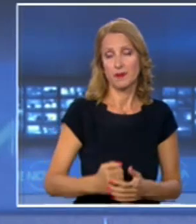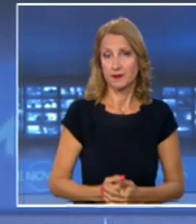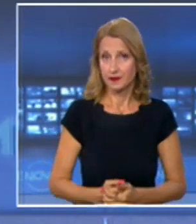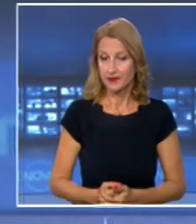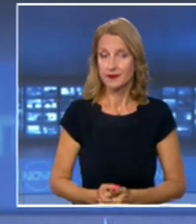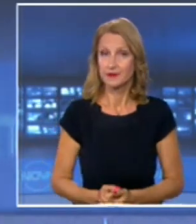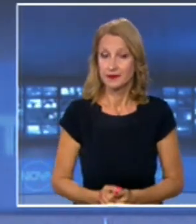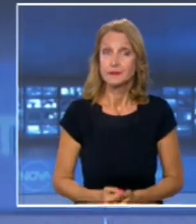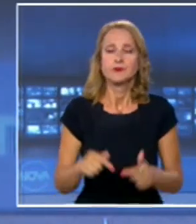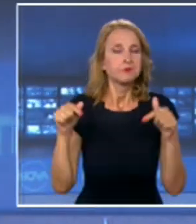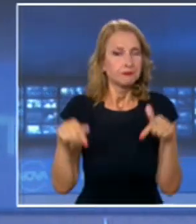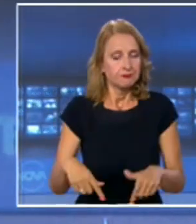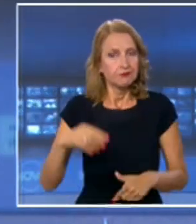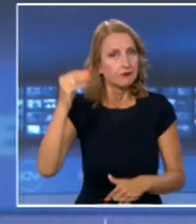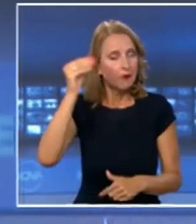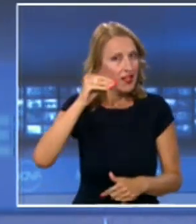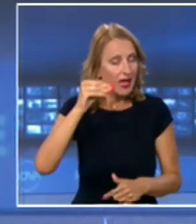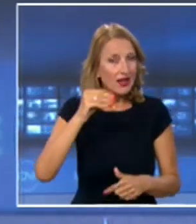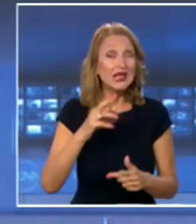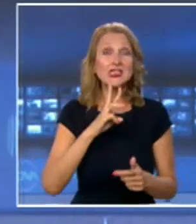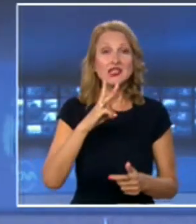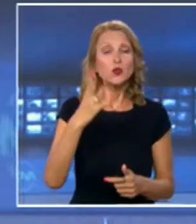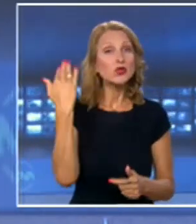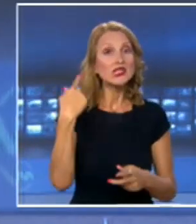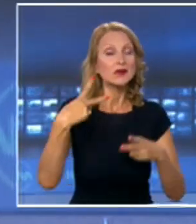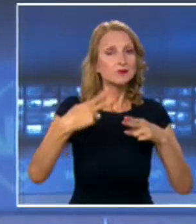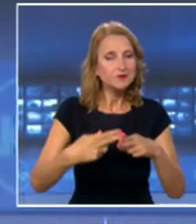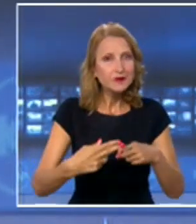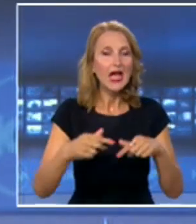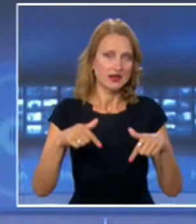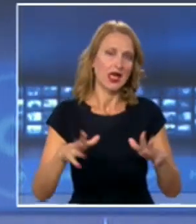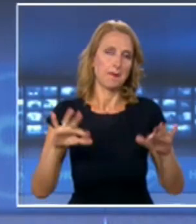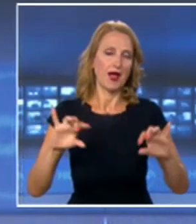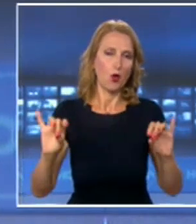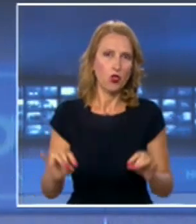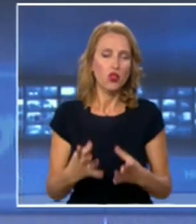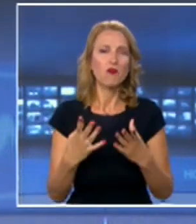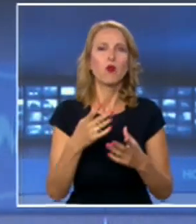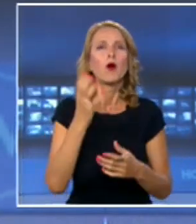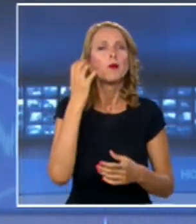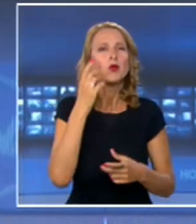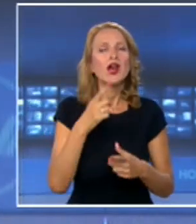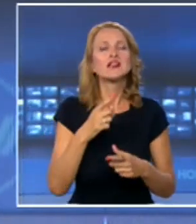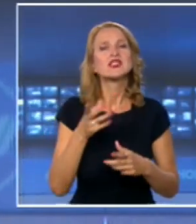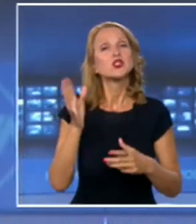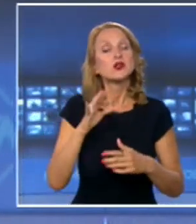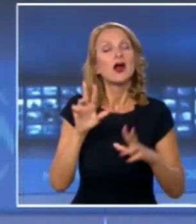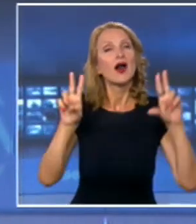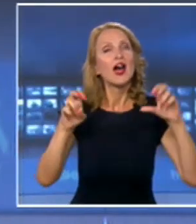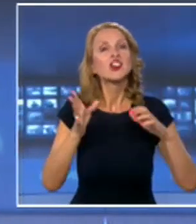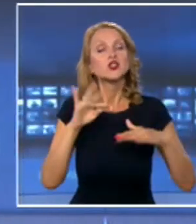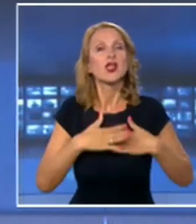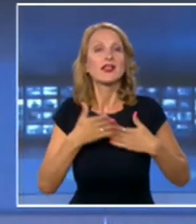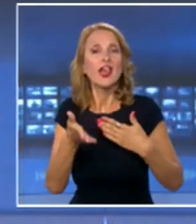У нас след 3 години прекъсване в Бургас се проведе осиновителната кампания за бездомни кучета «Ще те обичам, само ме